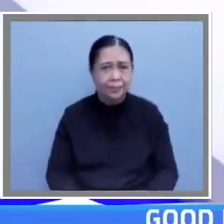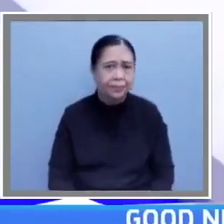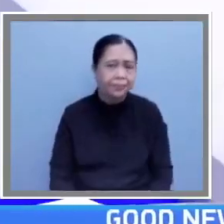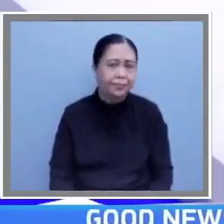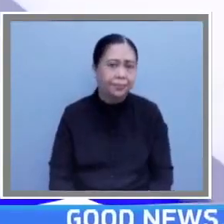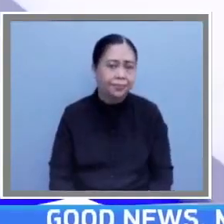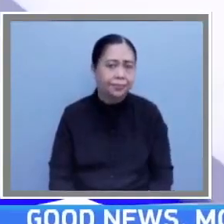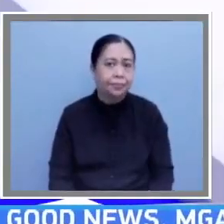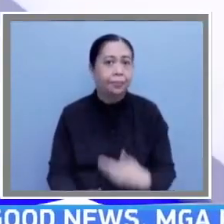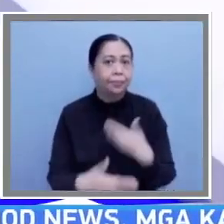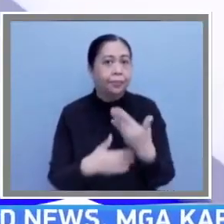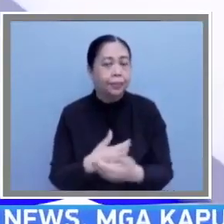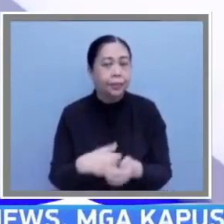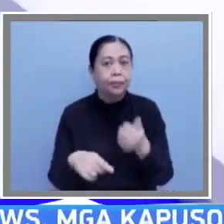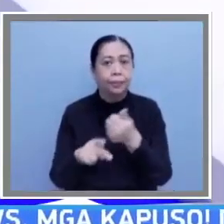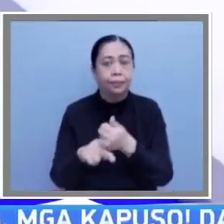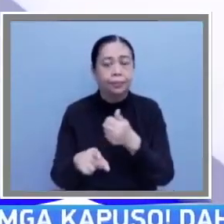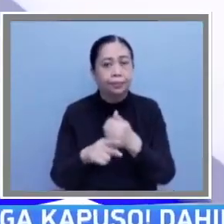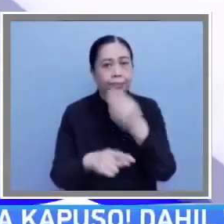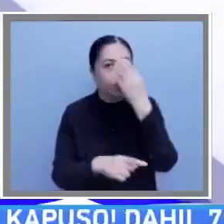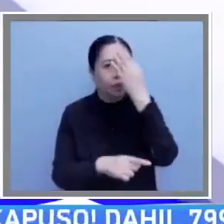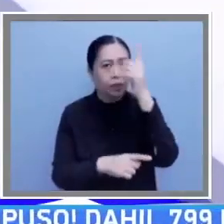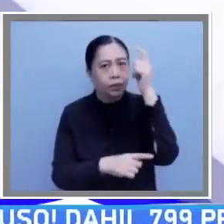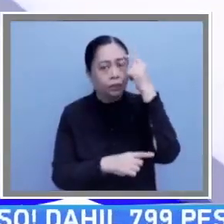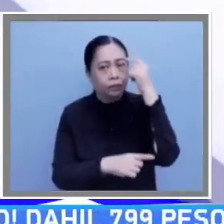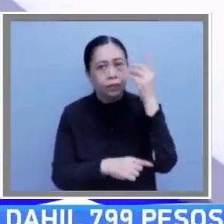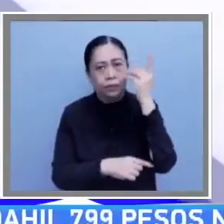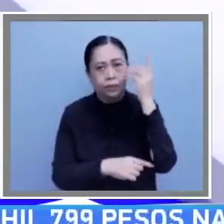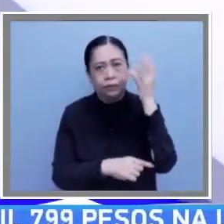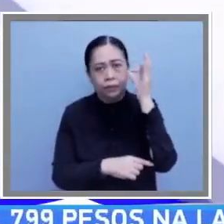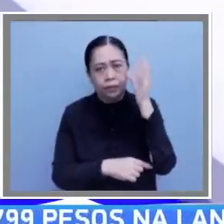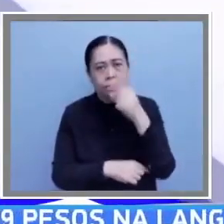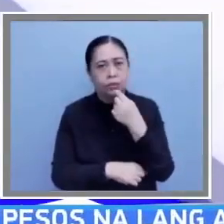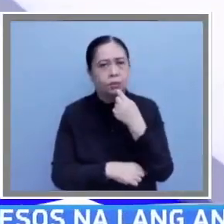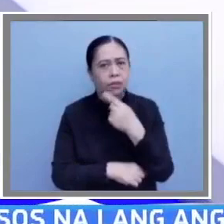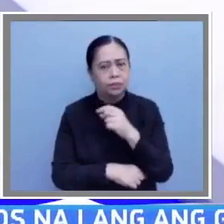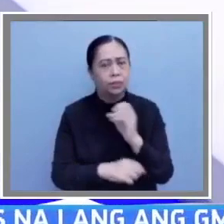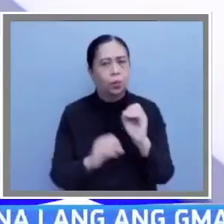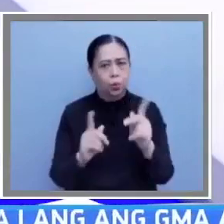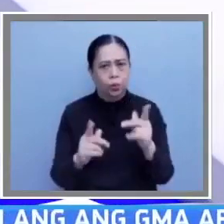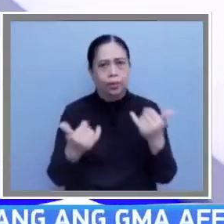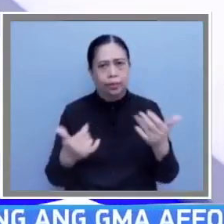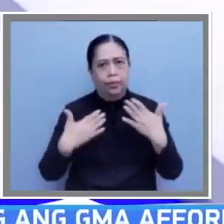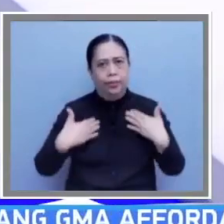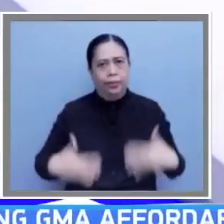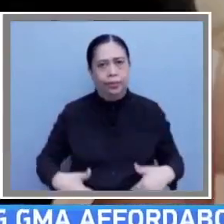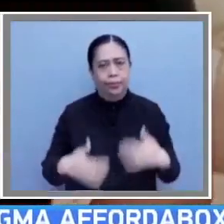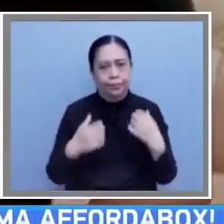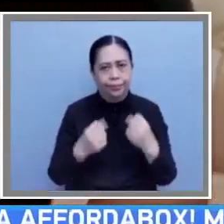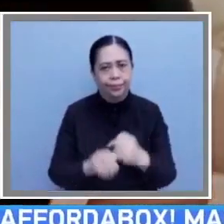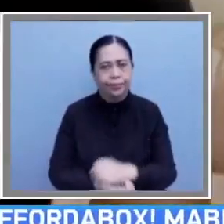Samantala, mismong si Bulacan Governor Daniel Fernando po ang nagsabi na maayos na ang kanyang kalagayan.